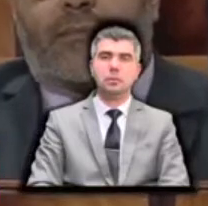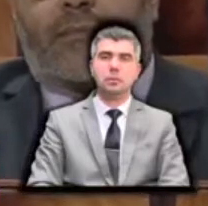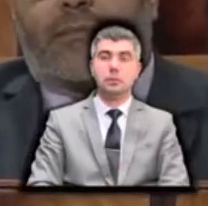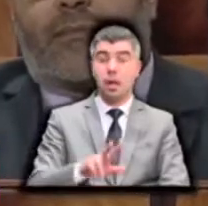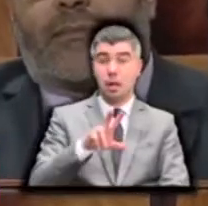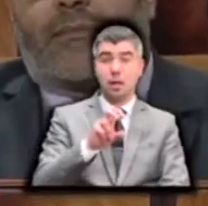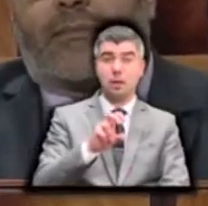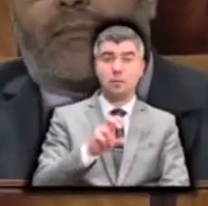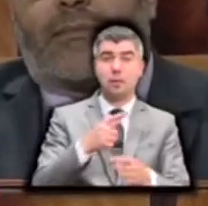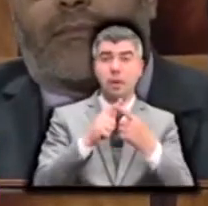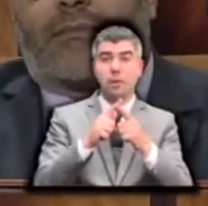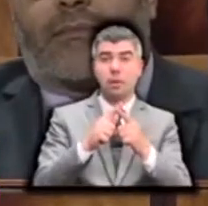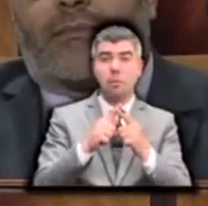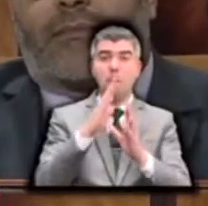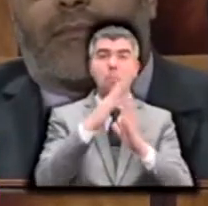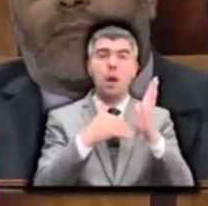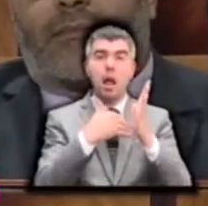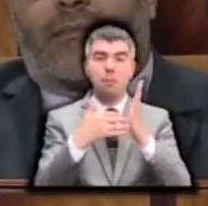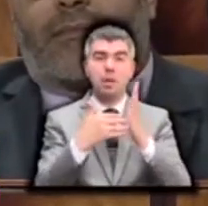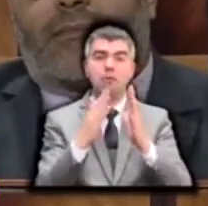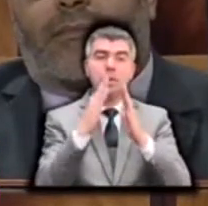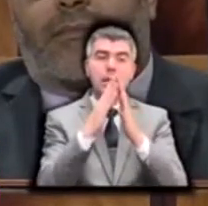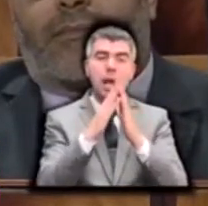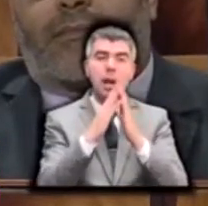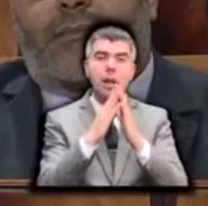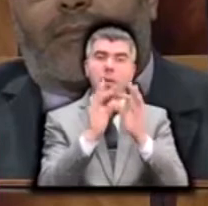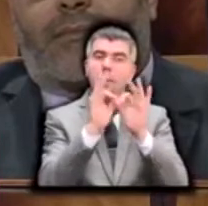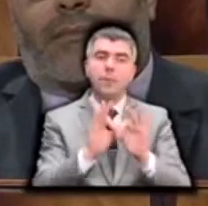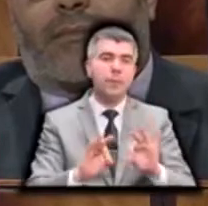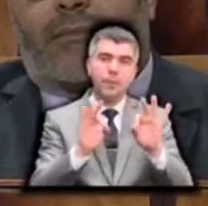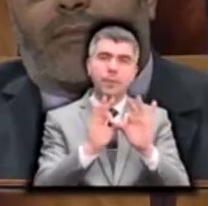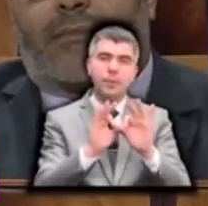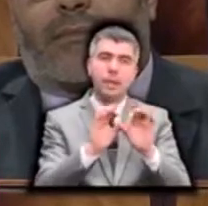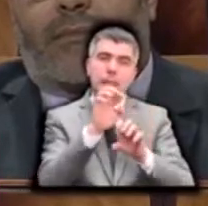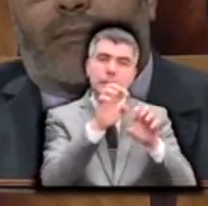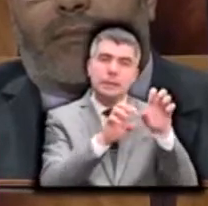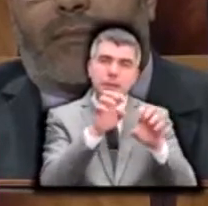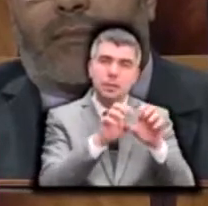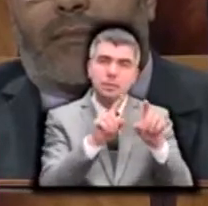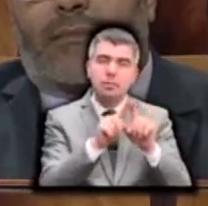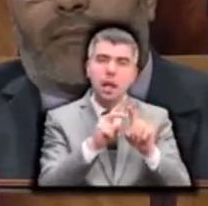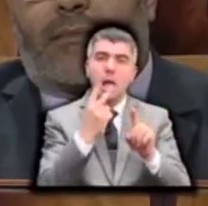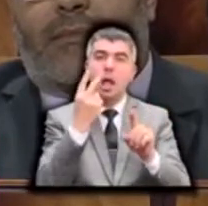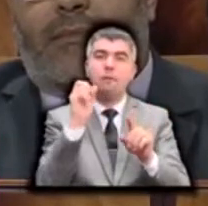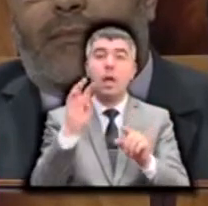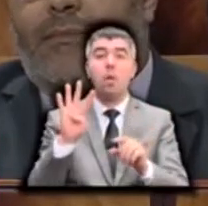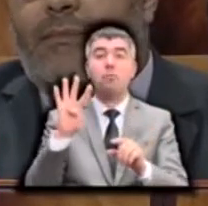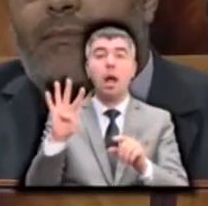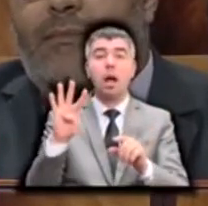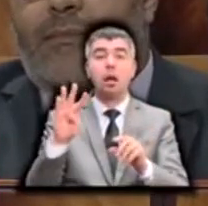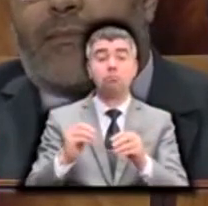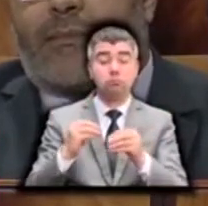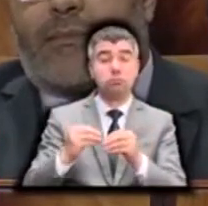ويعرف برنامج بدون صفيح بدون صفيح تعثرا كبيرا منذ سنة 2004. تم الإعلان على